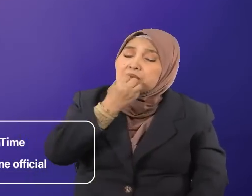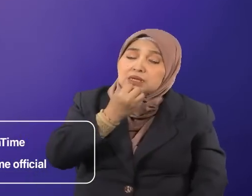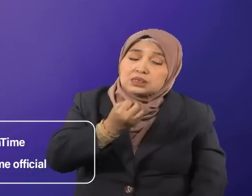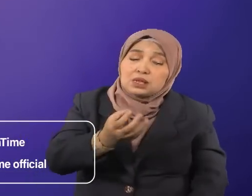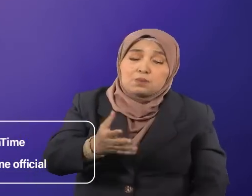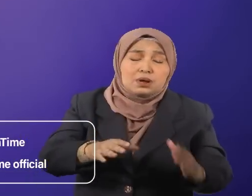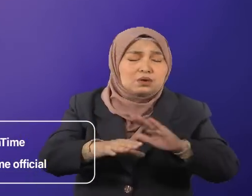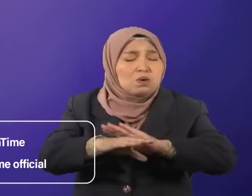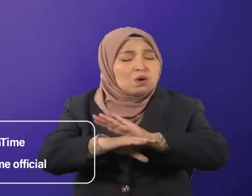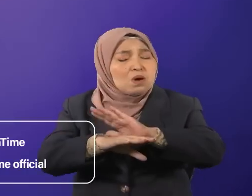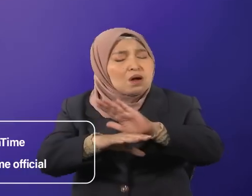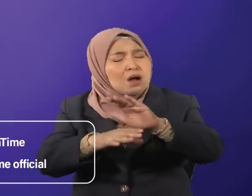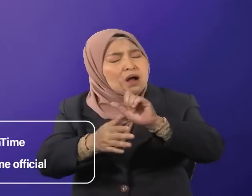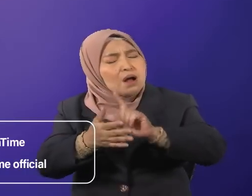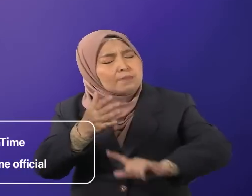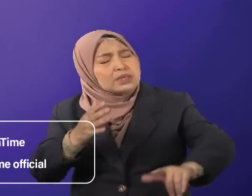بِخَيْرٍ